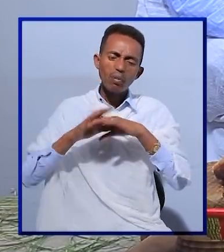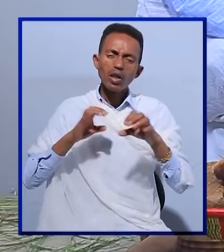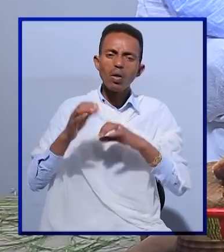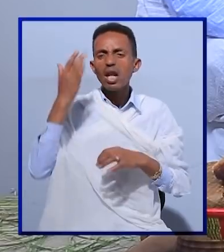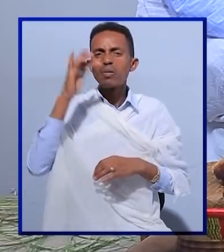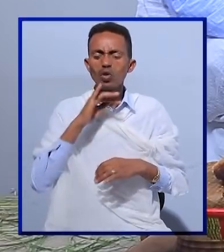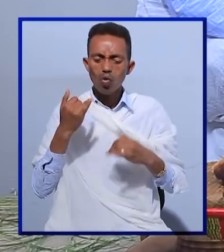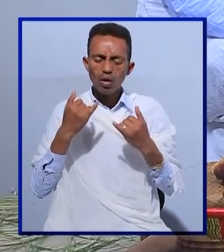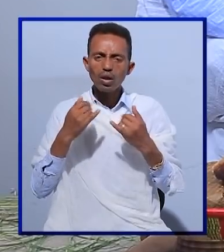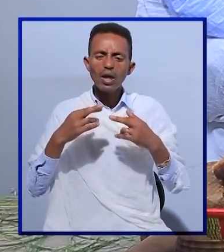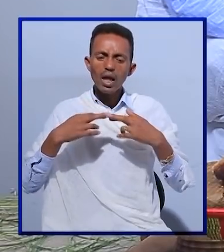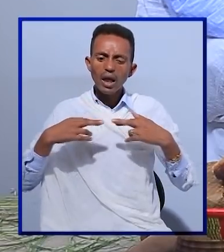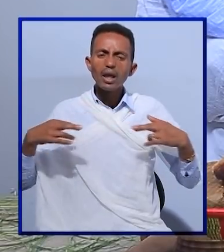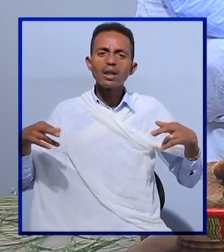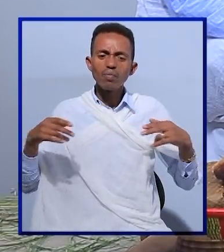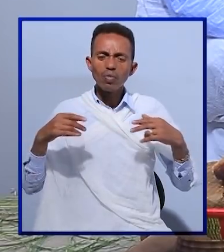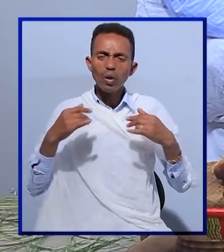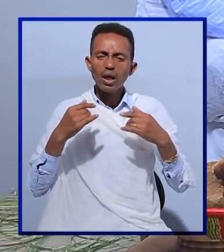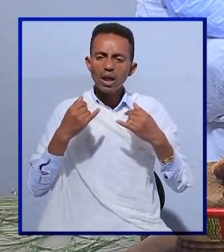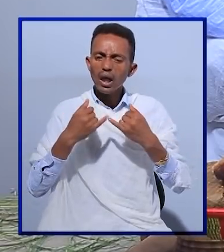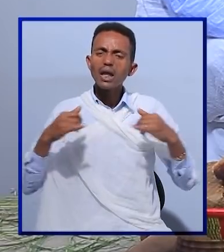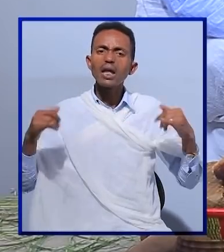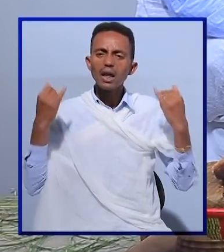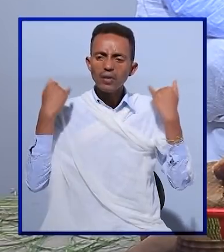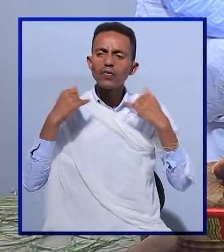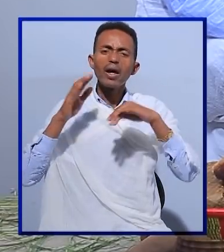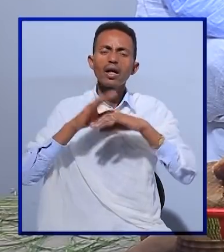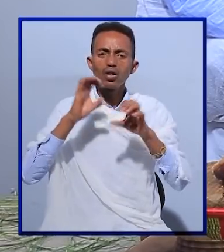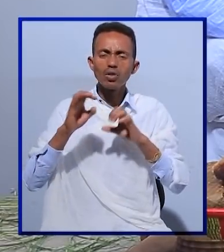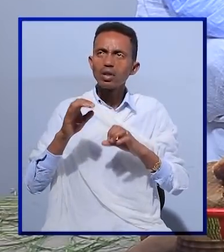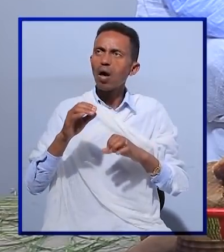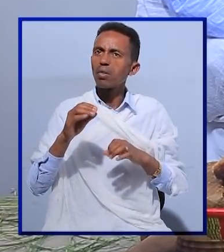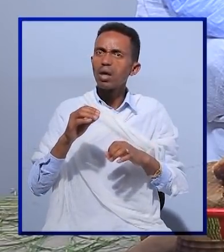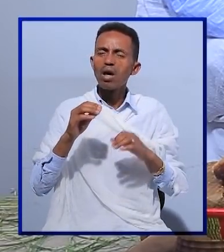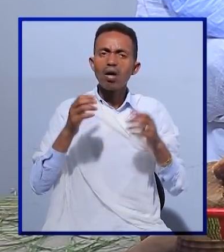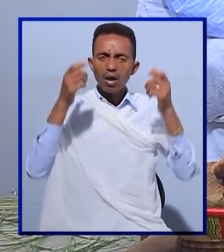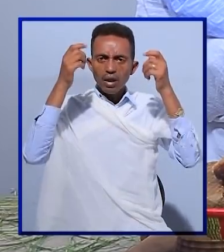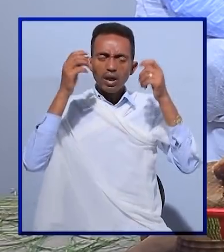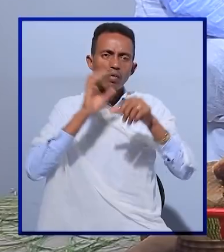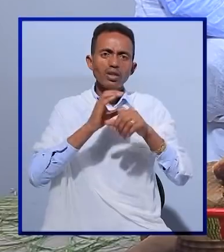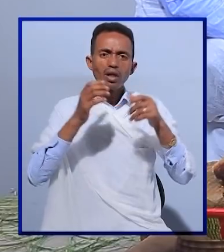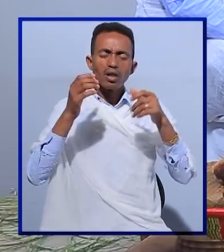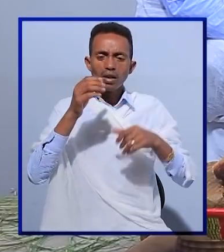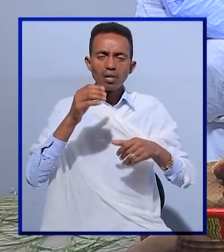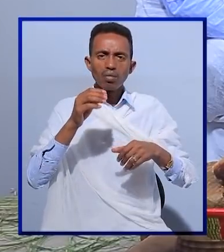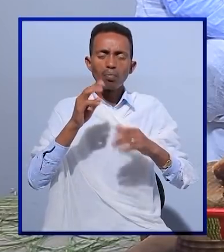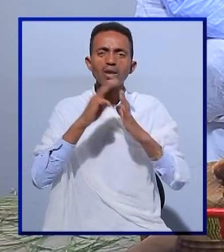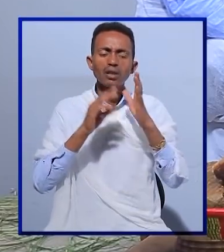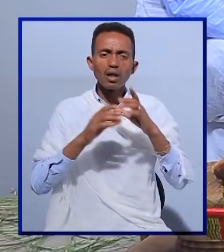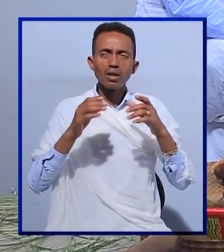ነው? አንዳንድ ጊዜ በስርዓተ ተክሊል ጋብቻቸውን የፈጸሙ የቤተ ክርስቲያን ልጆች እንኳን